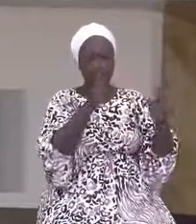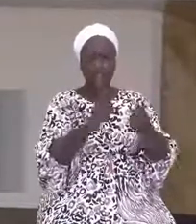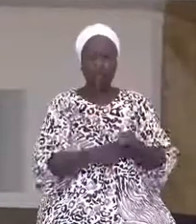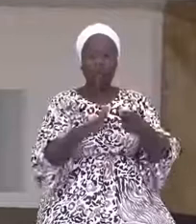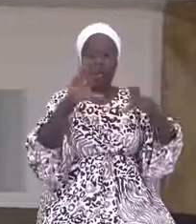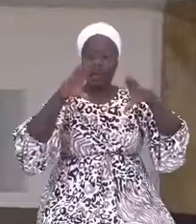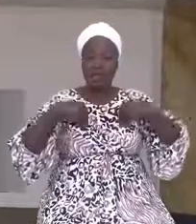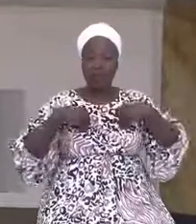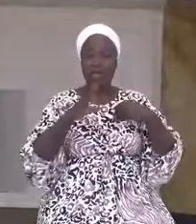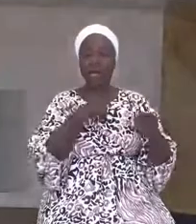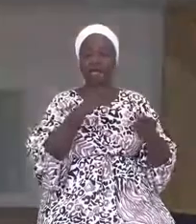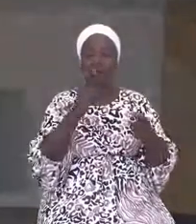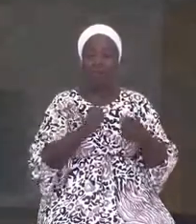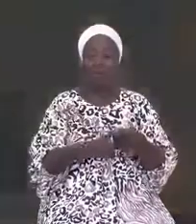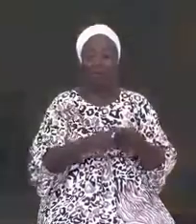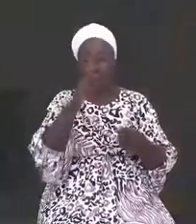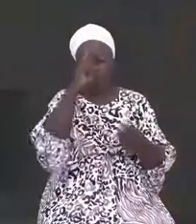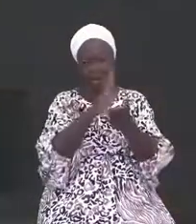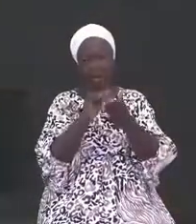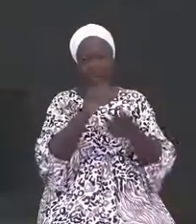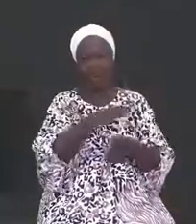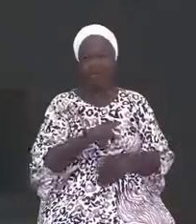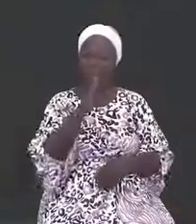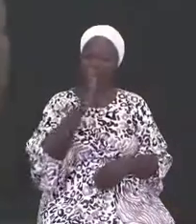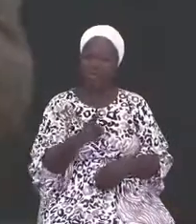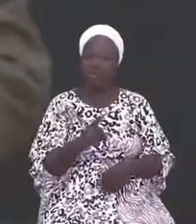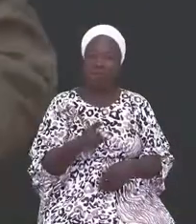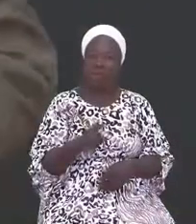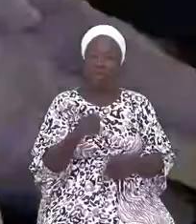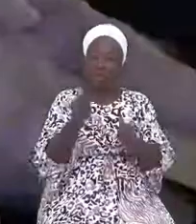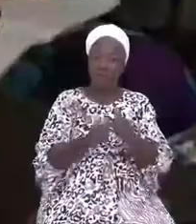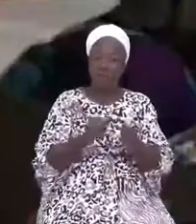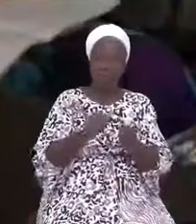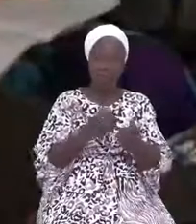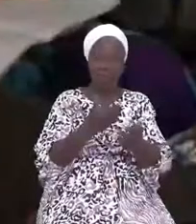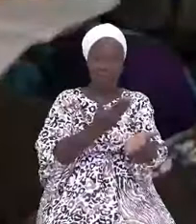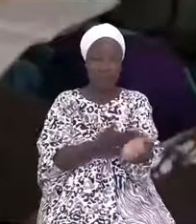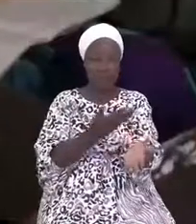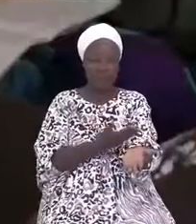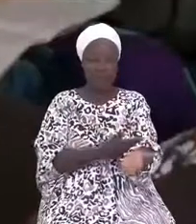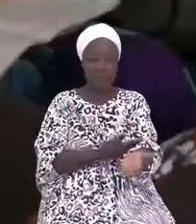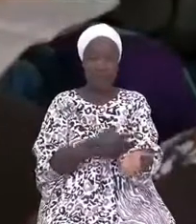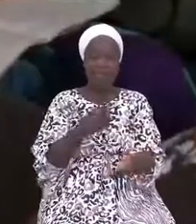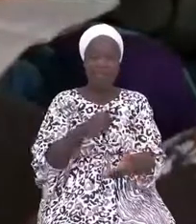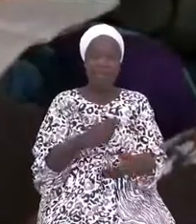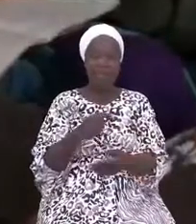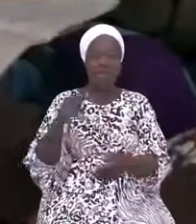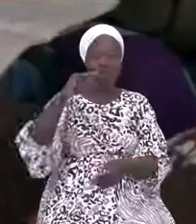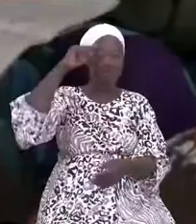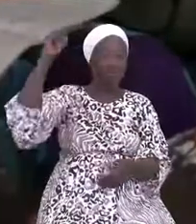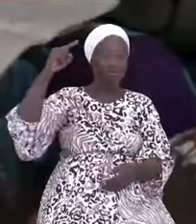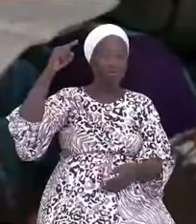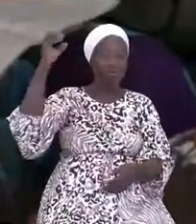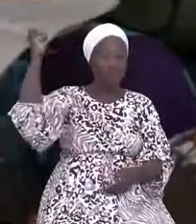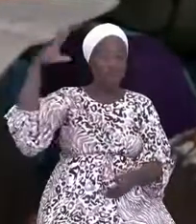croire à un fait. Chaque matin, le soleil se lève. Ça, c'est un fait.